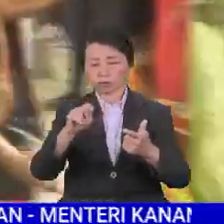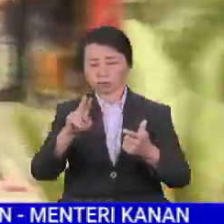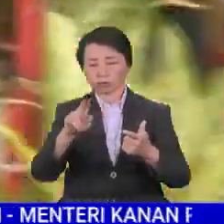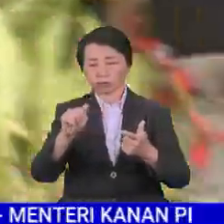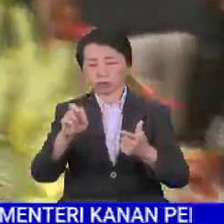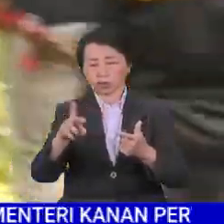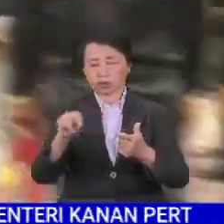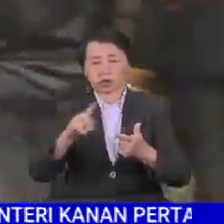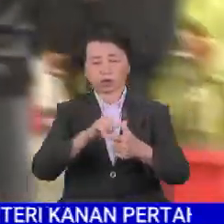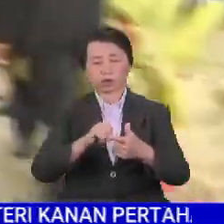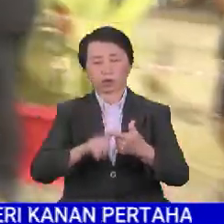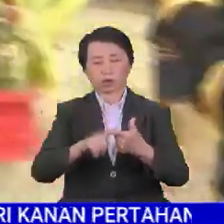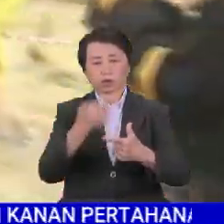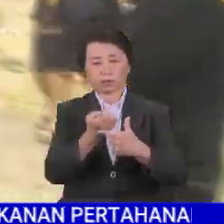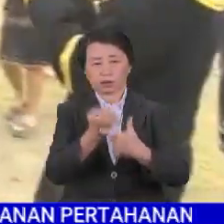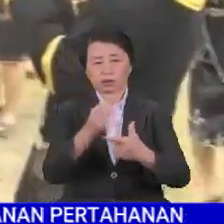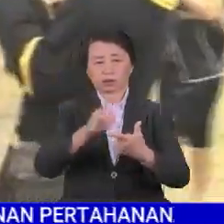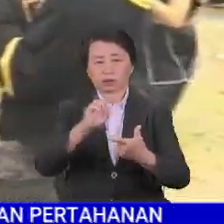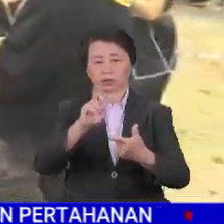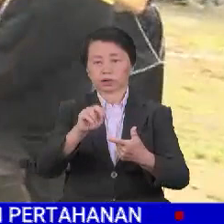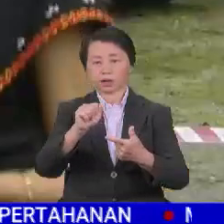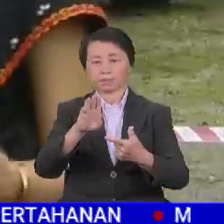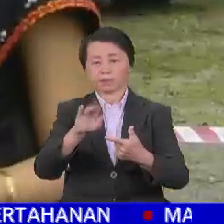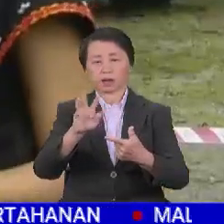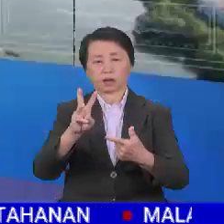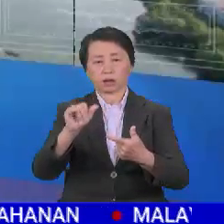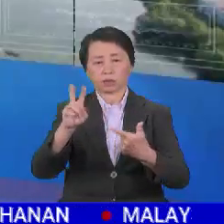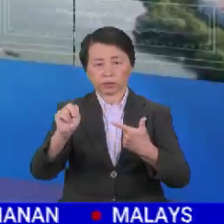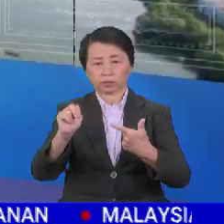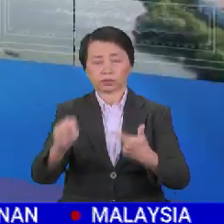dan sekolah adat Batu Punggul Sapulut Nabawan.